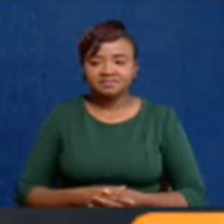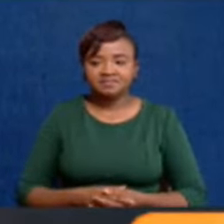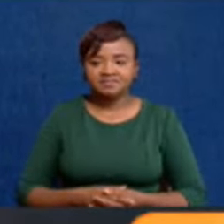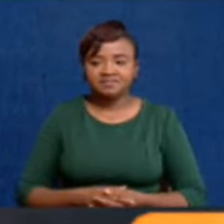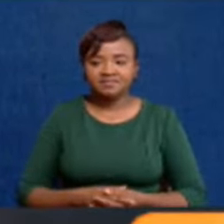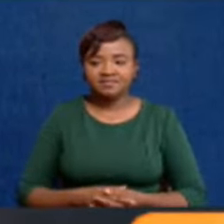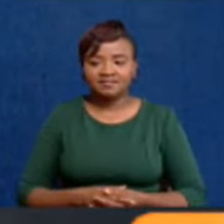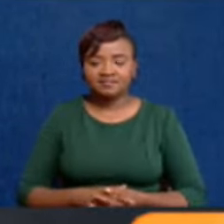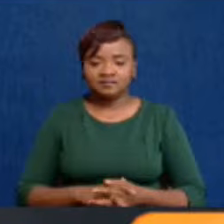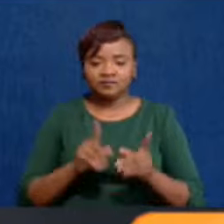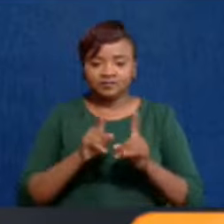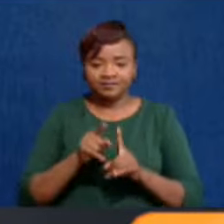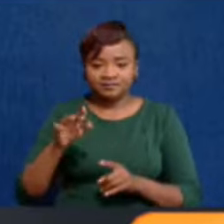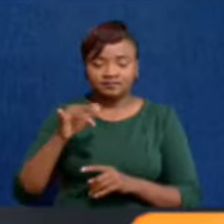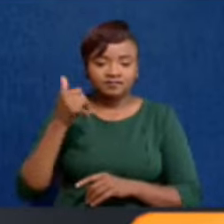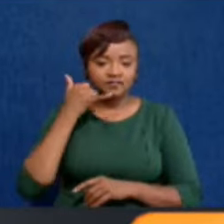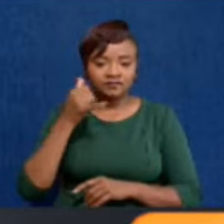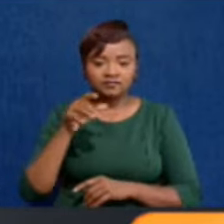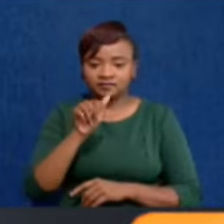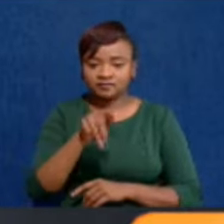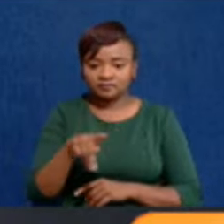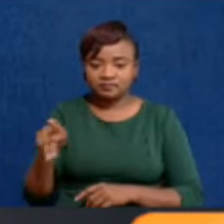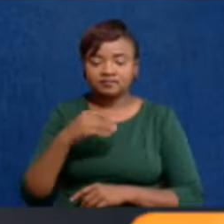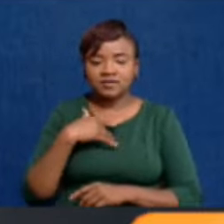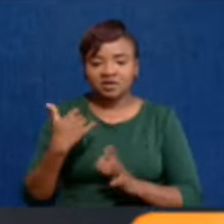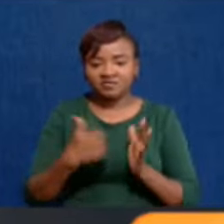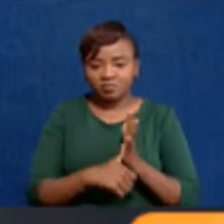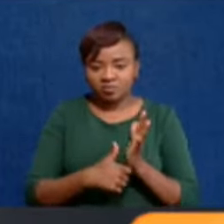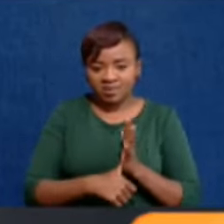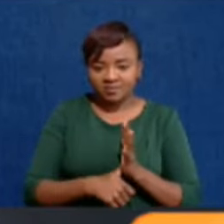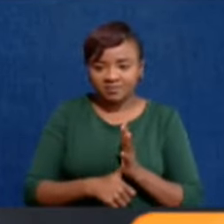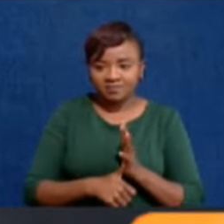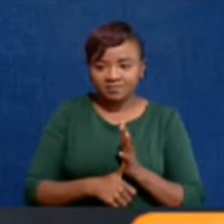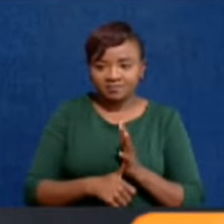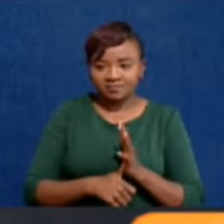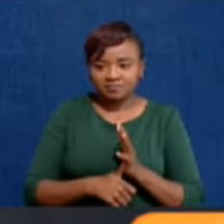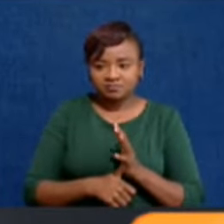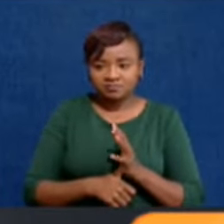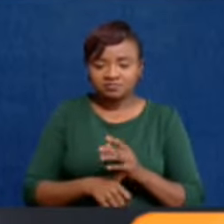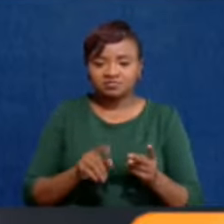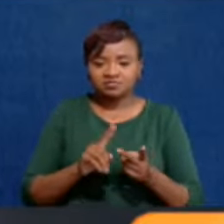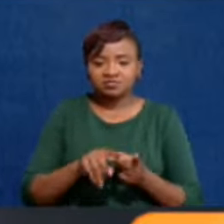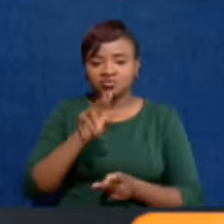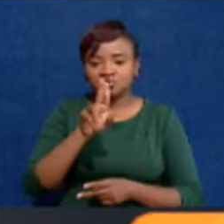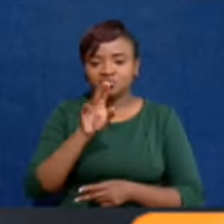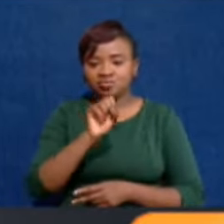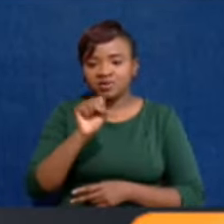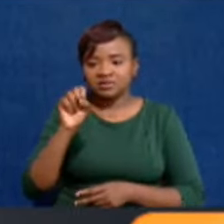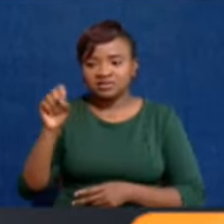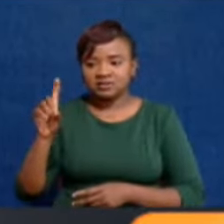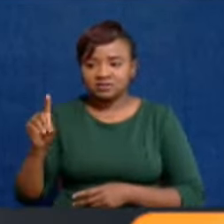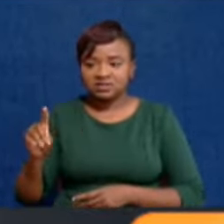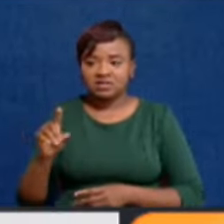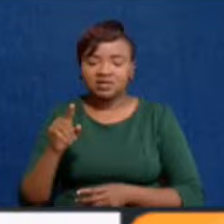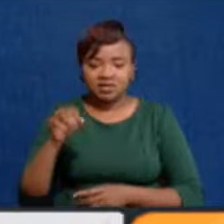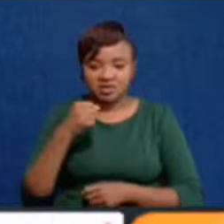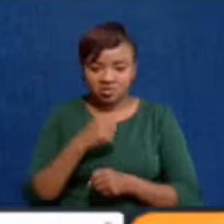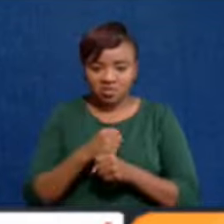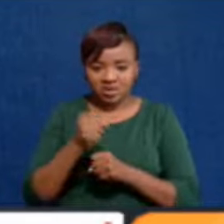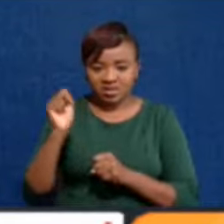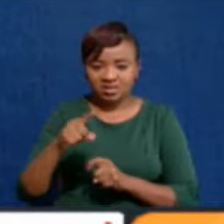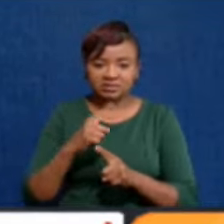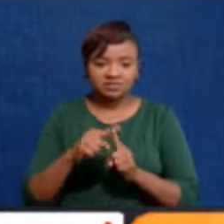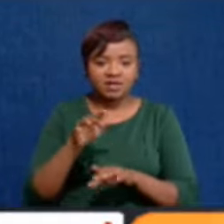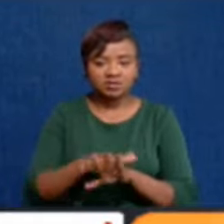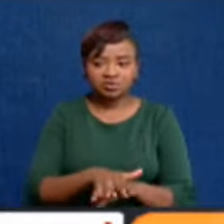mobile app had issues, is down. USSD is working, but it was